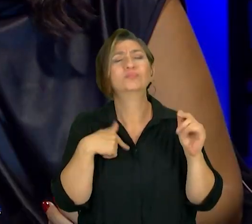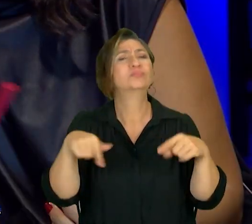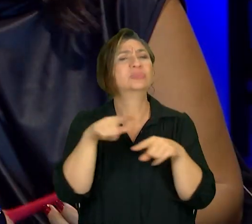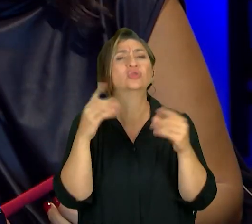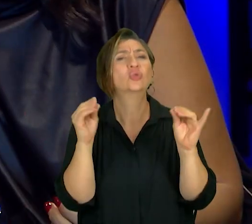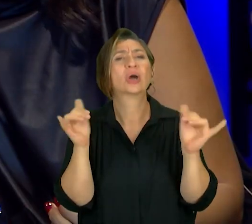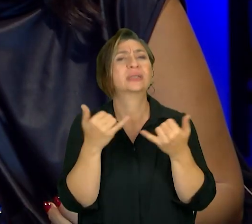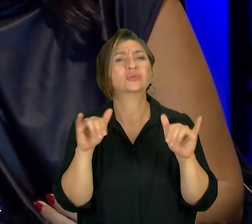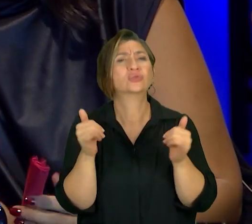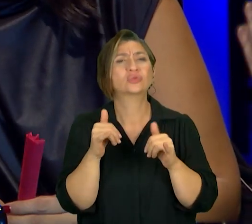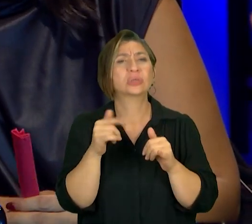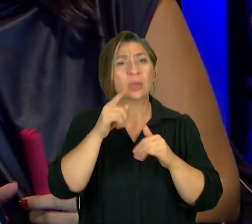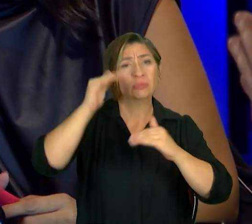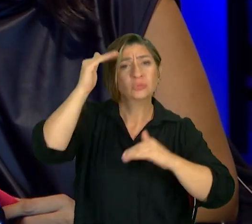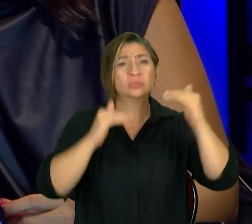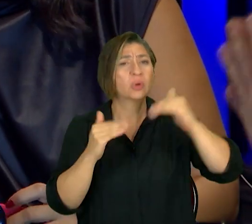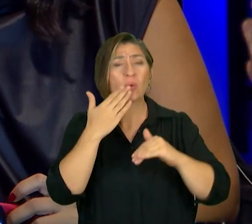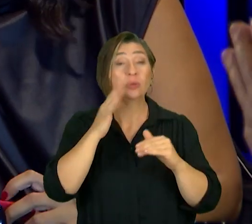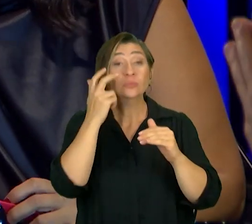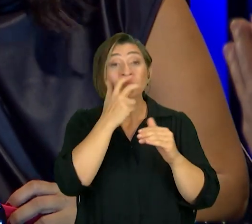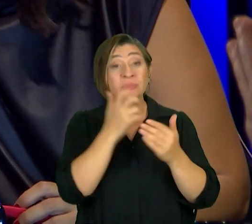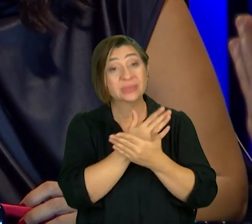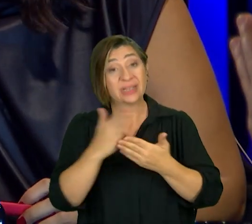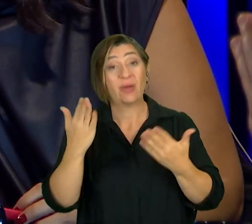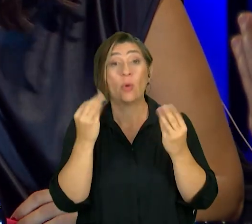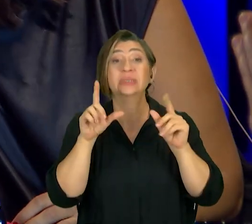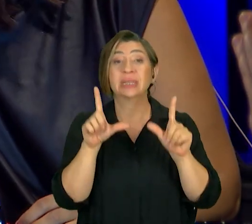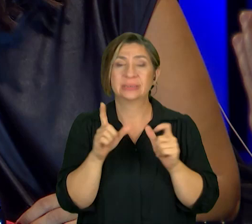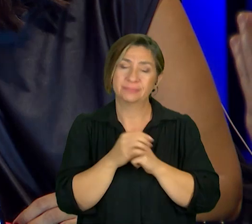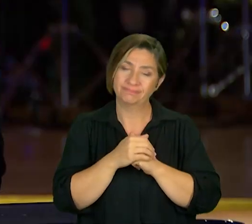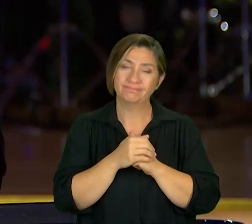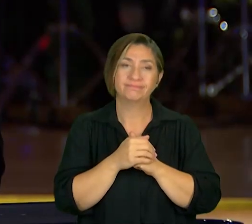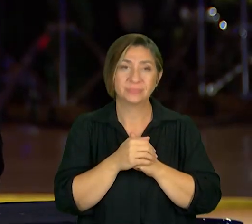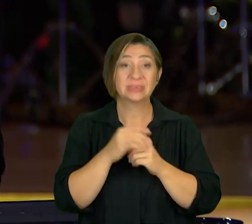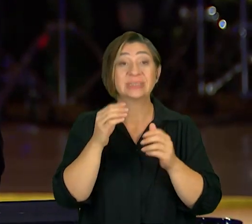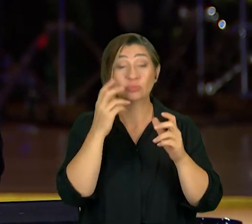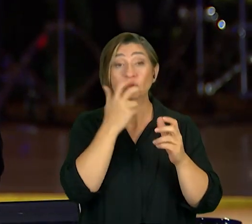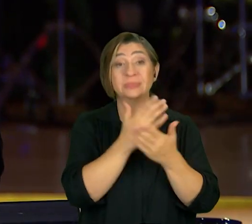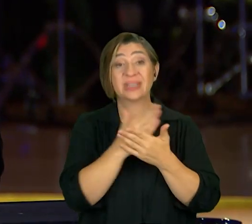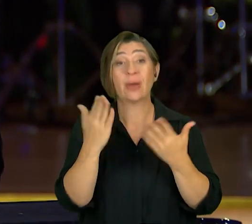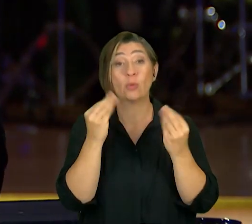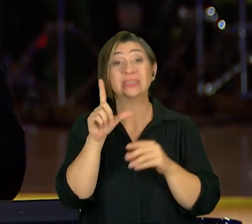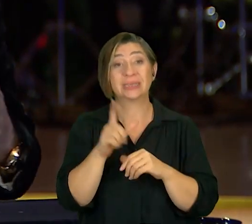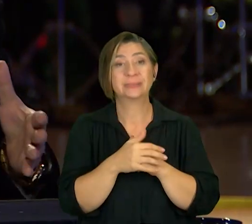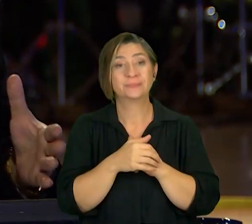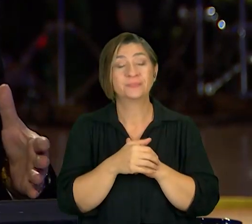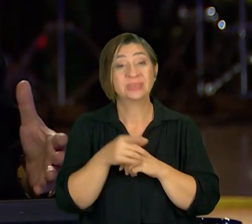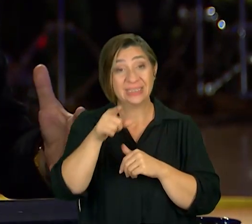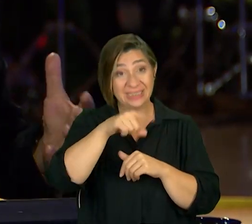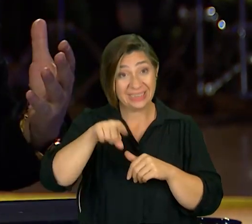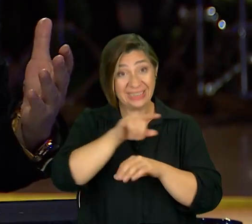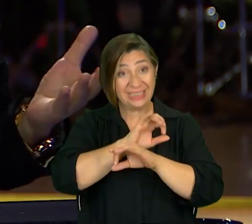Çünkü sen az söyle. Çünkü müzik endüstrisinin devam etmesi lazım. Aynen öyle. Kesinlikle. Devam etmesi lazım. Ve siz